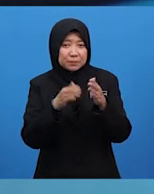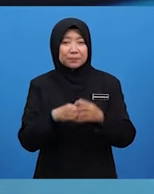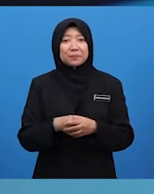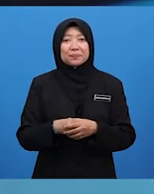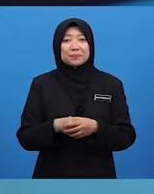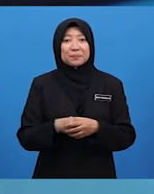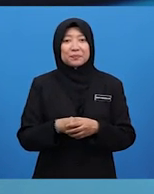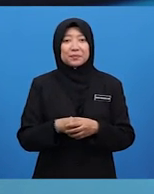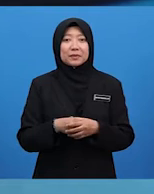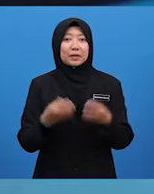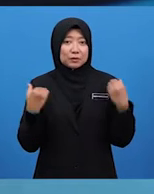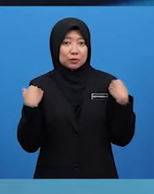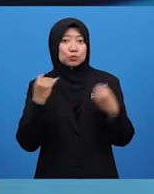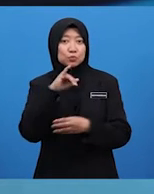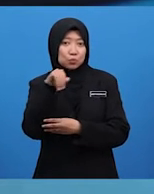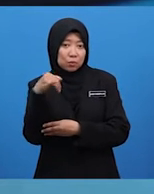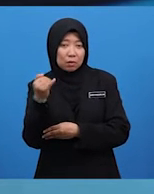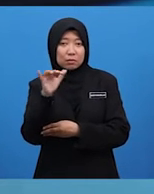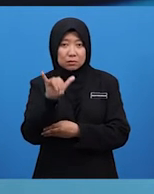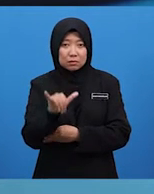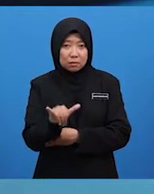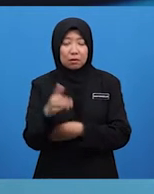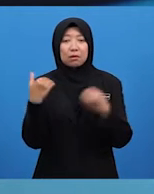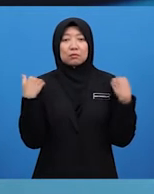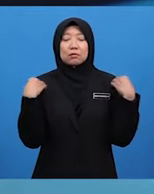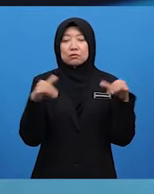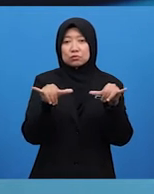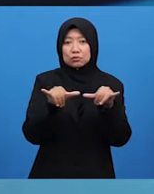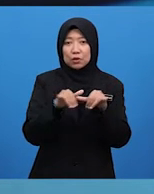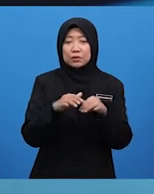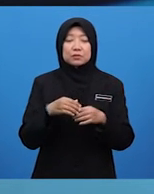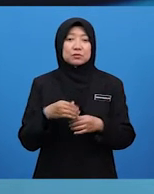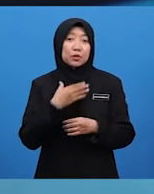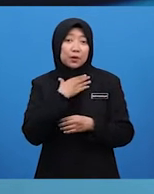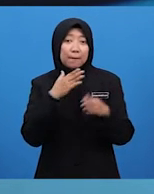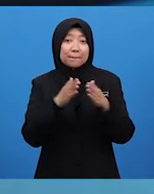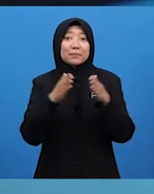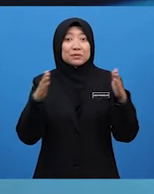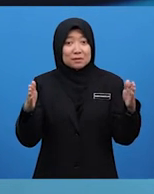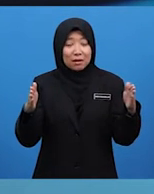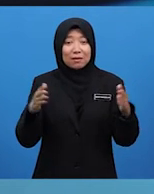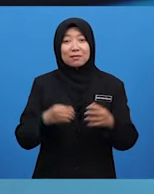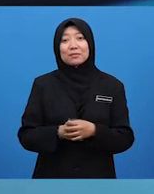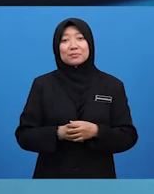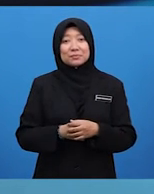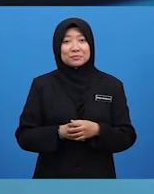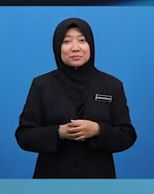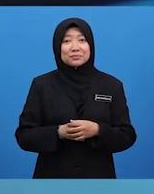juga yang mempunyai saiz leher yang agak besar.